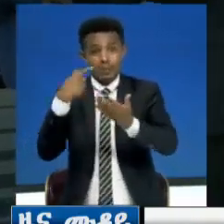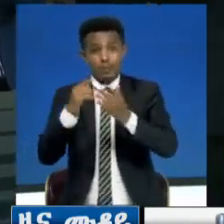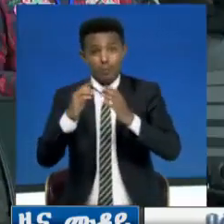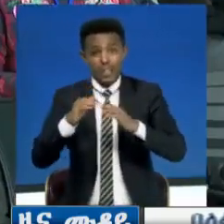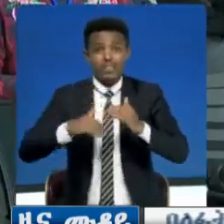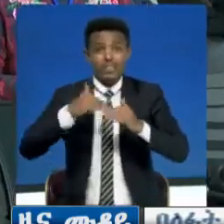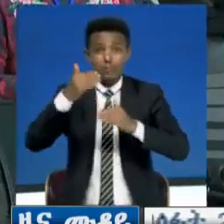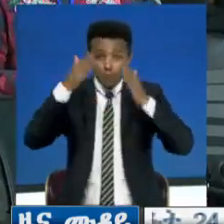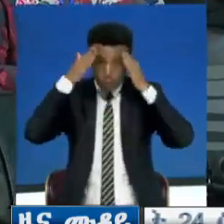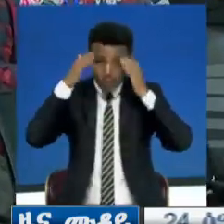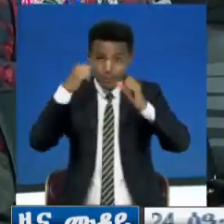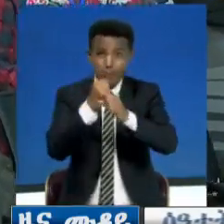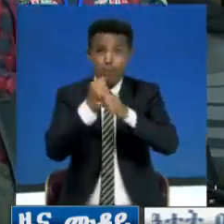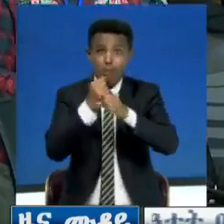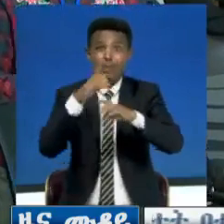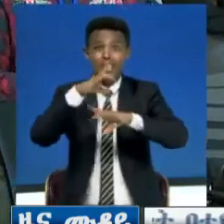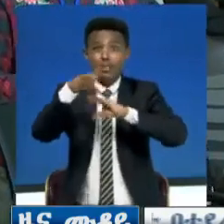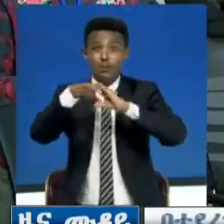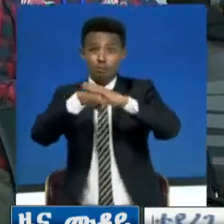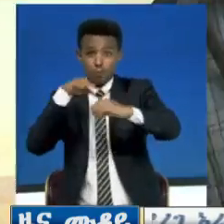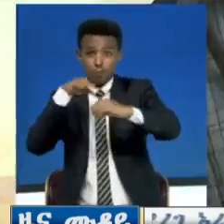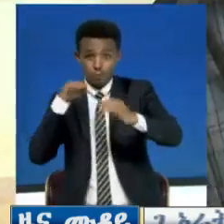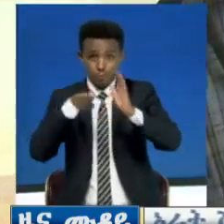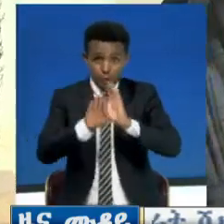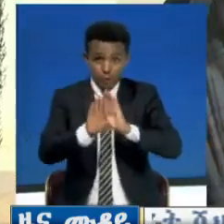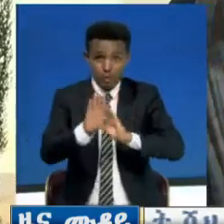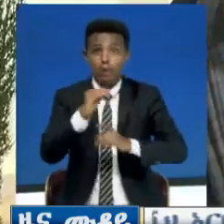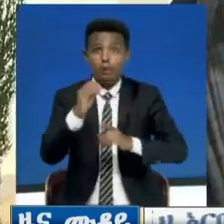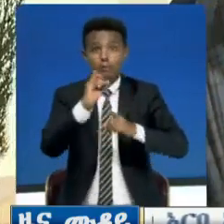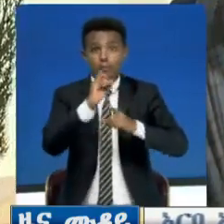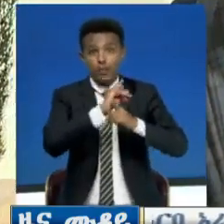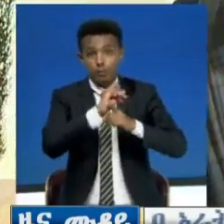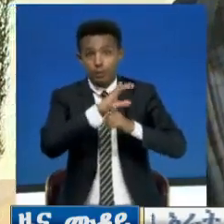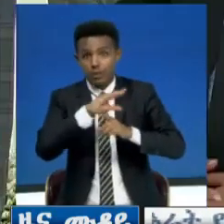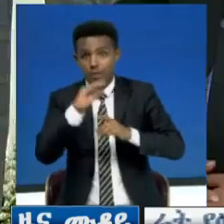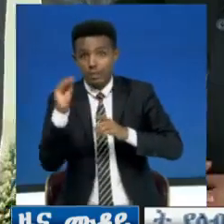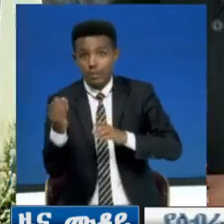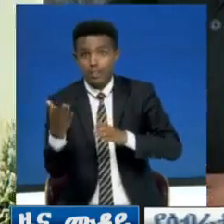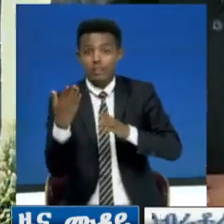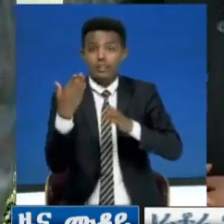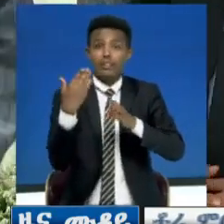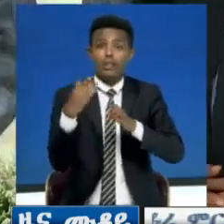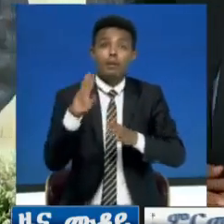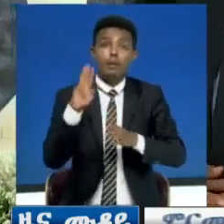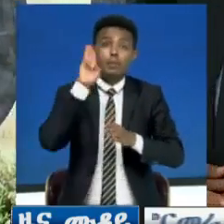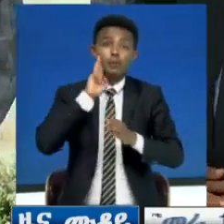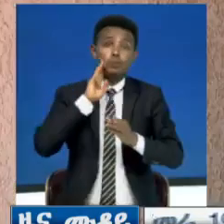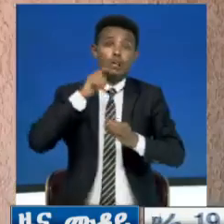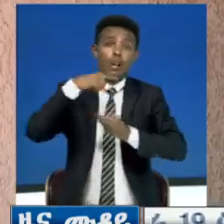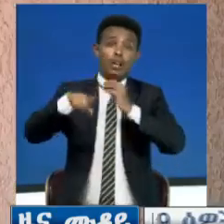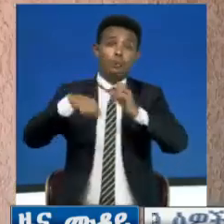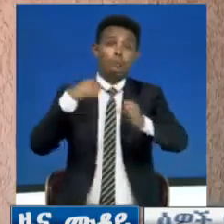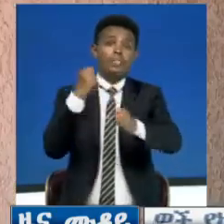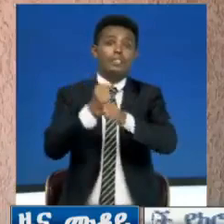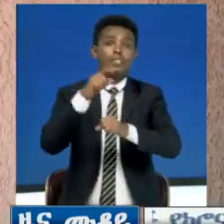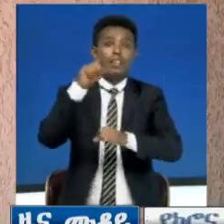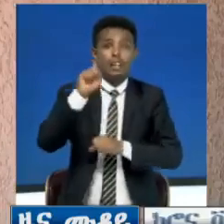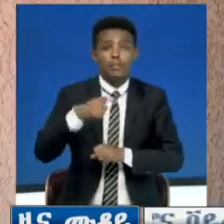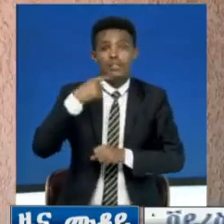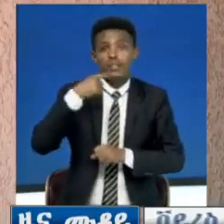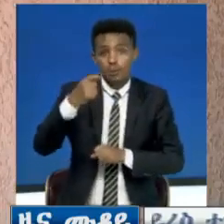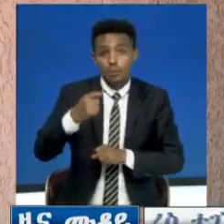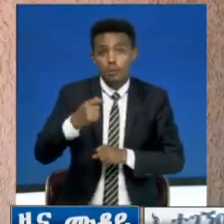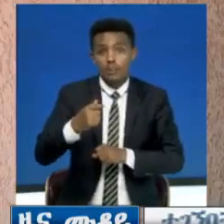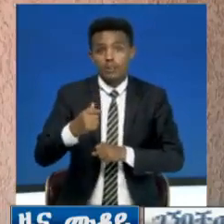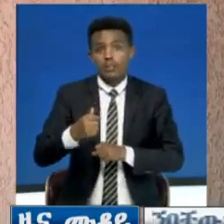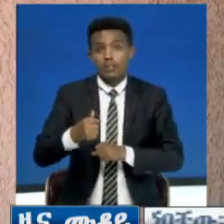በክልሉ መውጫና መግቢያ በር በሱዳንና ጅቡቲ መስመር መሆኑን የተናገሩት ደግሞ አቶ ተመስገን ጥሩነህ ናቸው። የሀገር ውስጥ ሳይሆን ያስቸገረን ከሱዳን